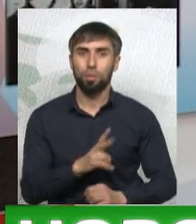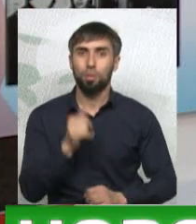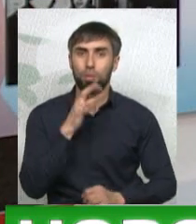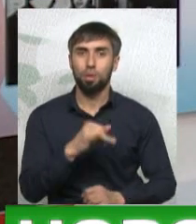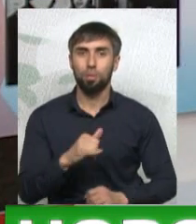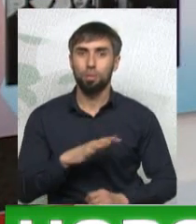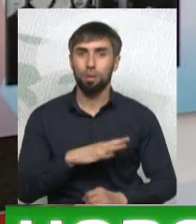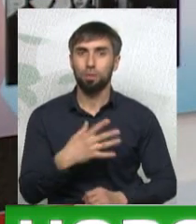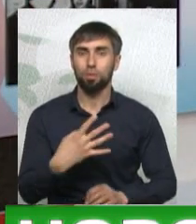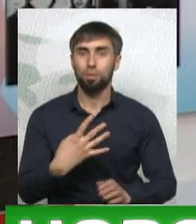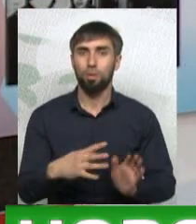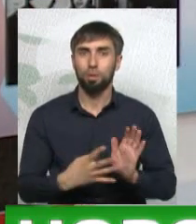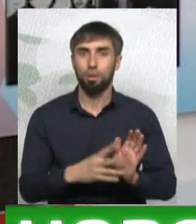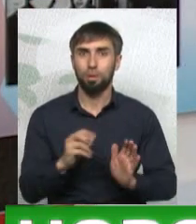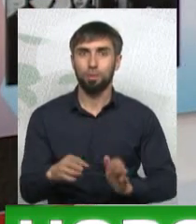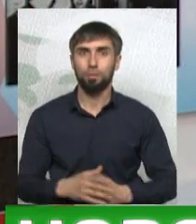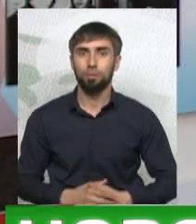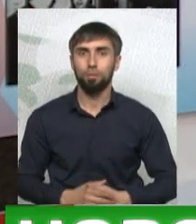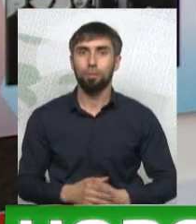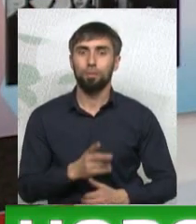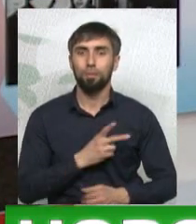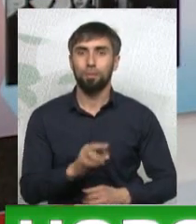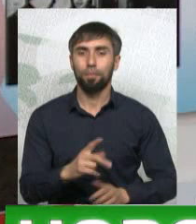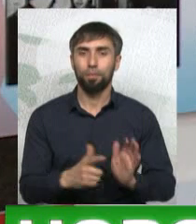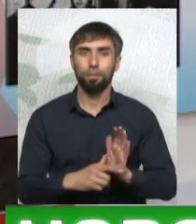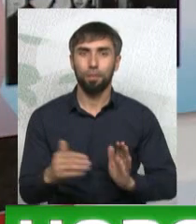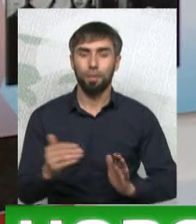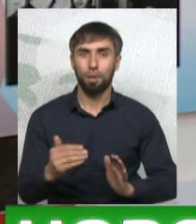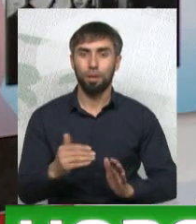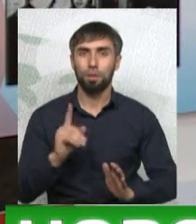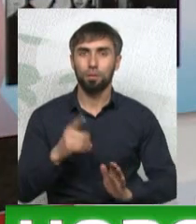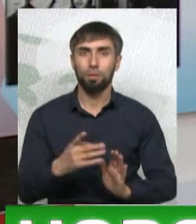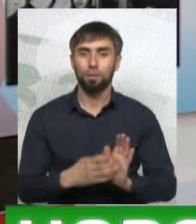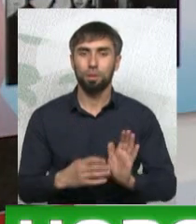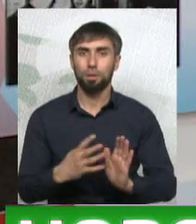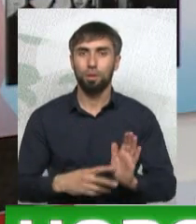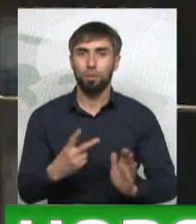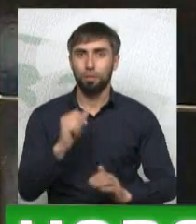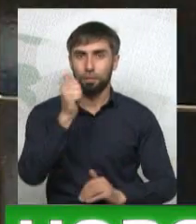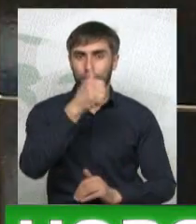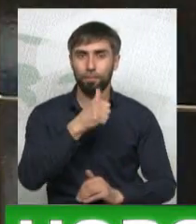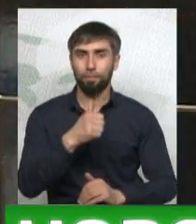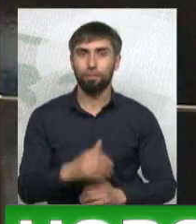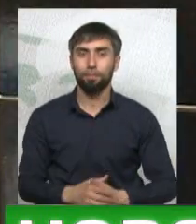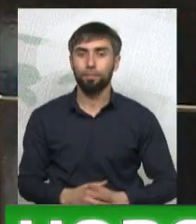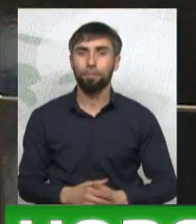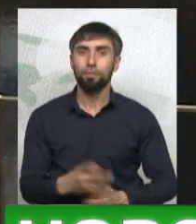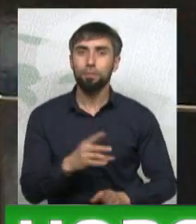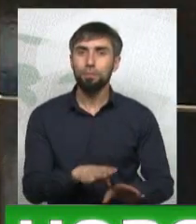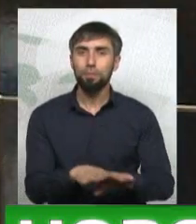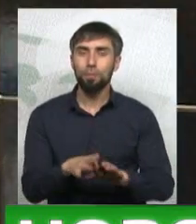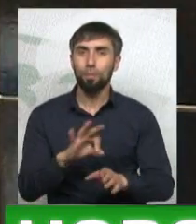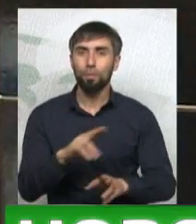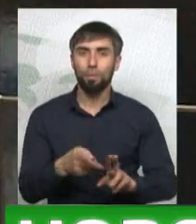ему было 49 лет. Умер он 7 февраля 1992 года. Надо равняться под